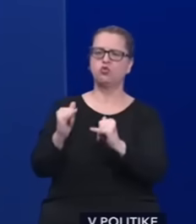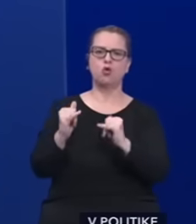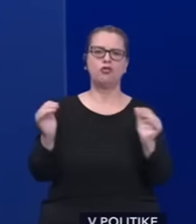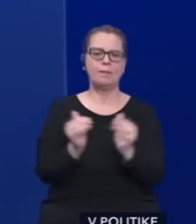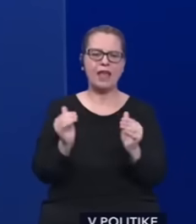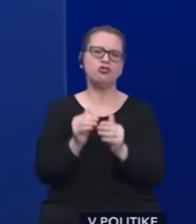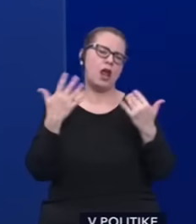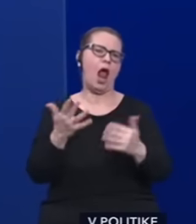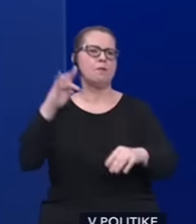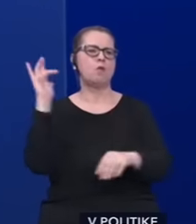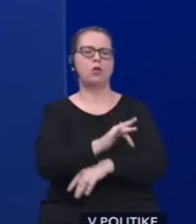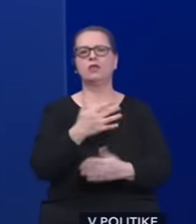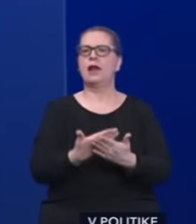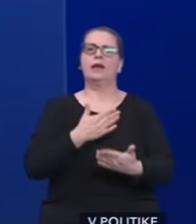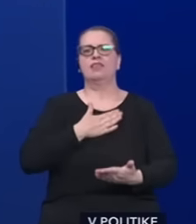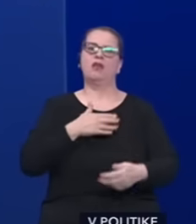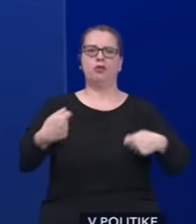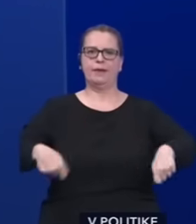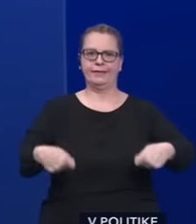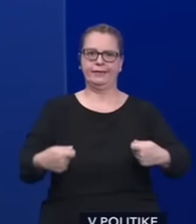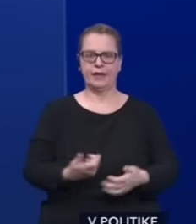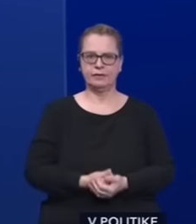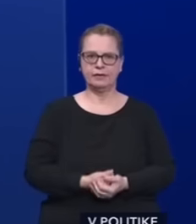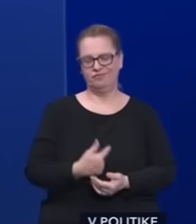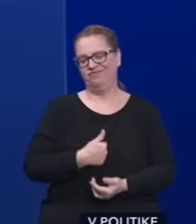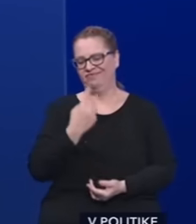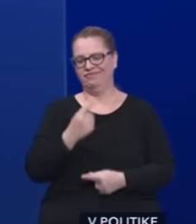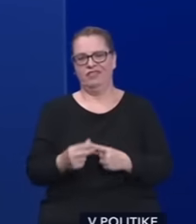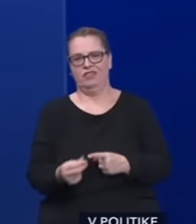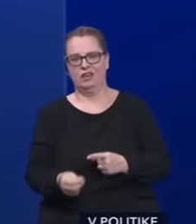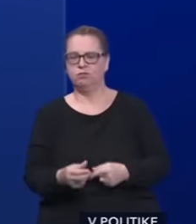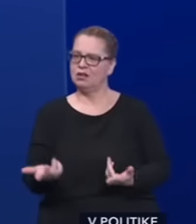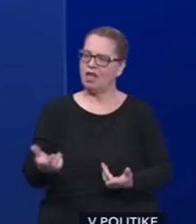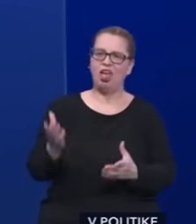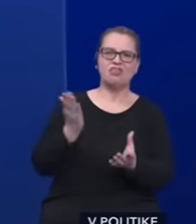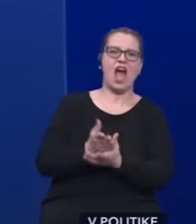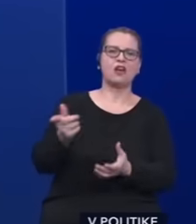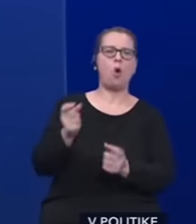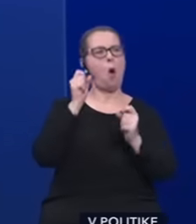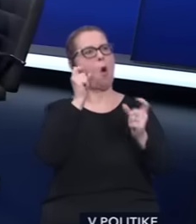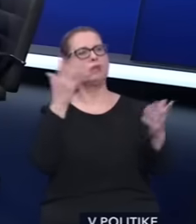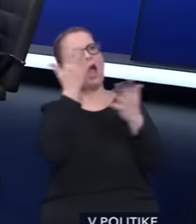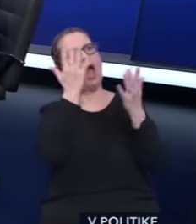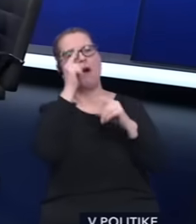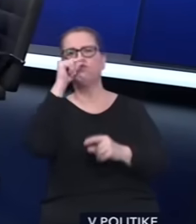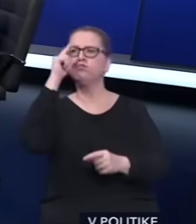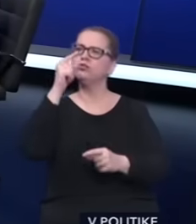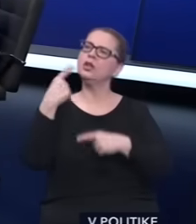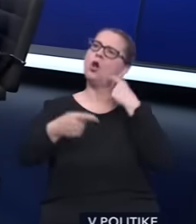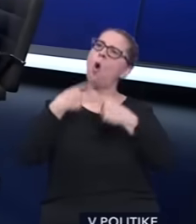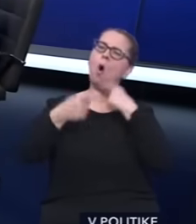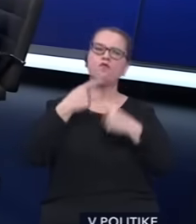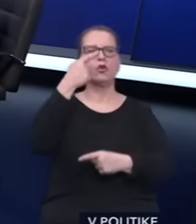na prezidentku. Viete, pre mňa je veľmi vtipné, keď na jednej strane pán Danko obdivuje pána Putina a hovorí o tom,